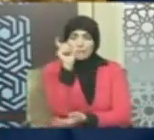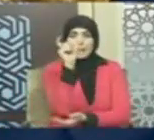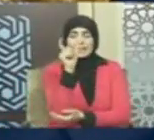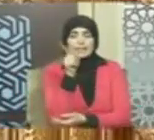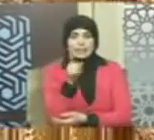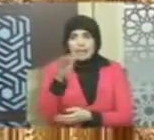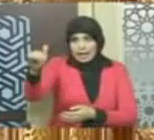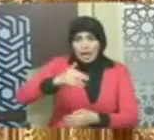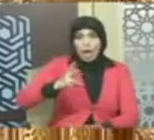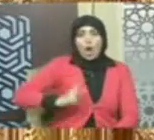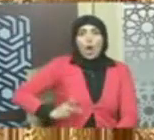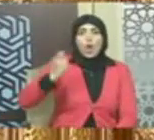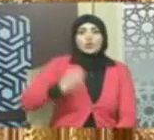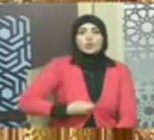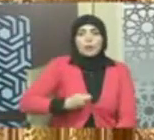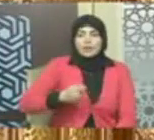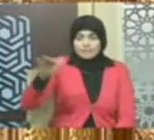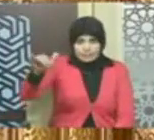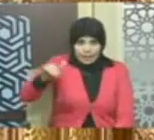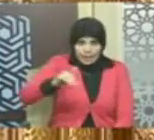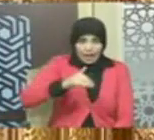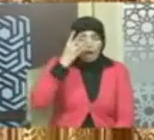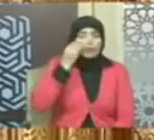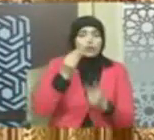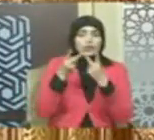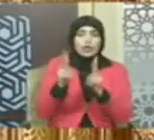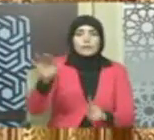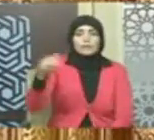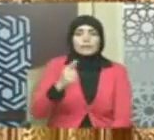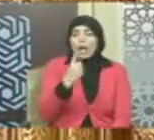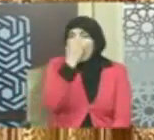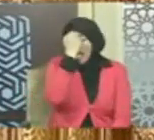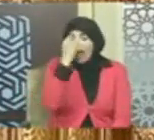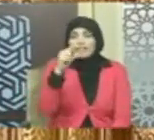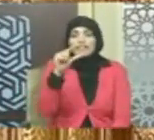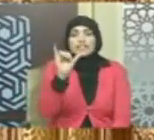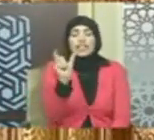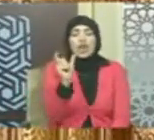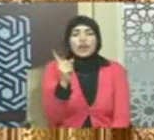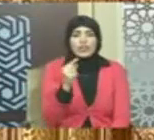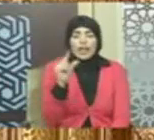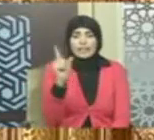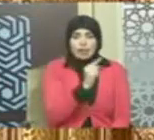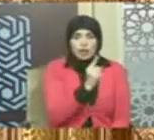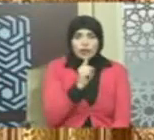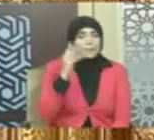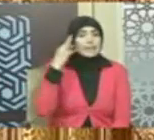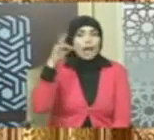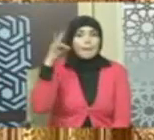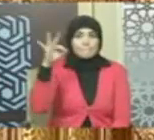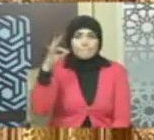فجاء عثمان رضي الله عنه بألف دينار من الذهب